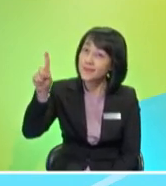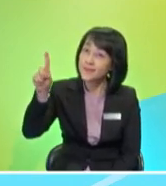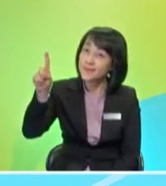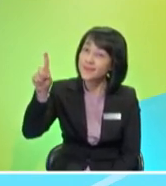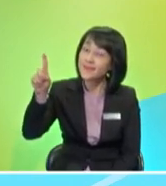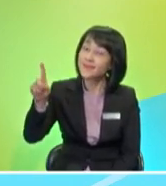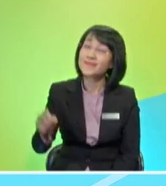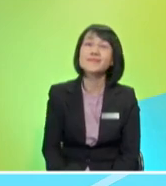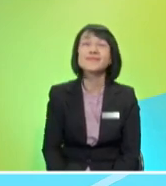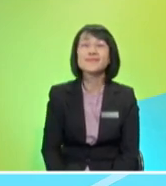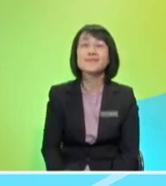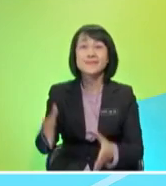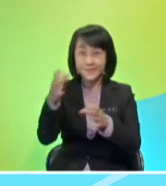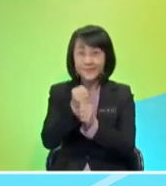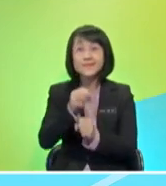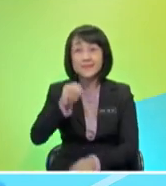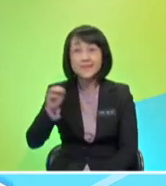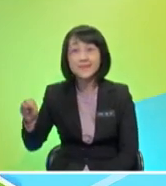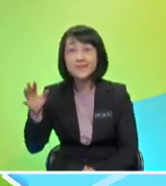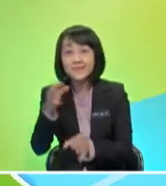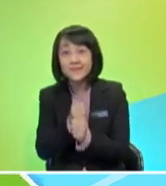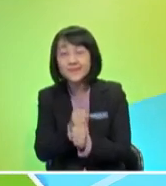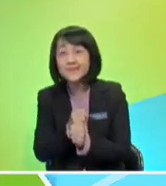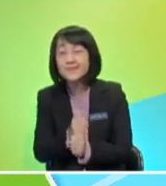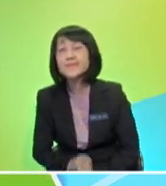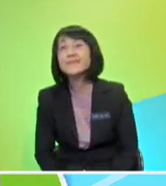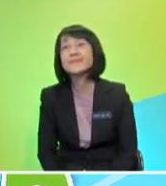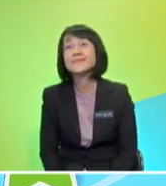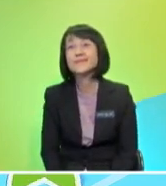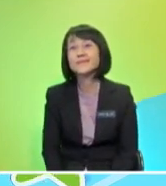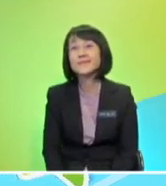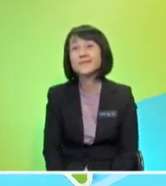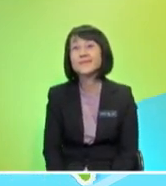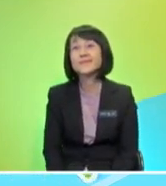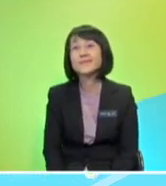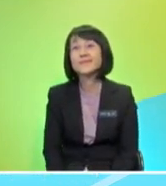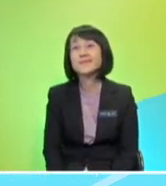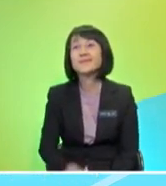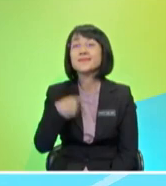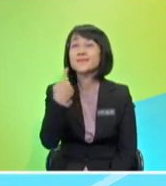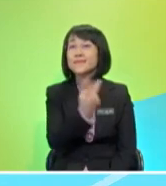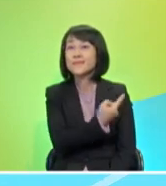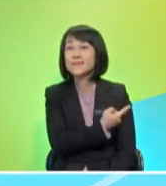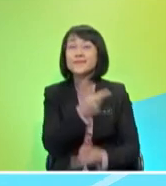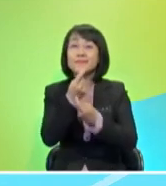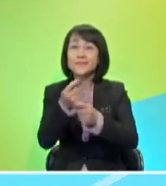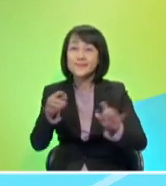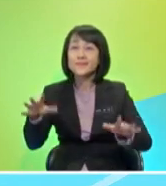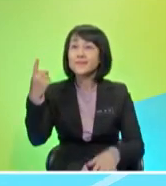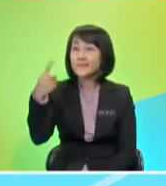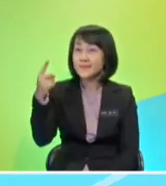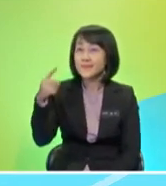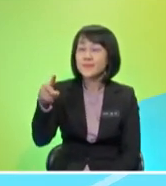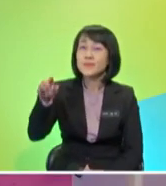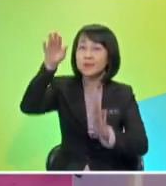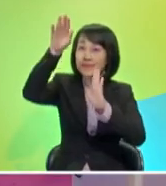1, 2, 3, 4, 5, 6, 7, 8, 9, 10, 11. Wow. Okey, dapat tak murid-murid cikgu? Dapat tak? Okey, kita ada tinggal 11 dah berkurang.